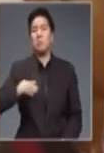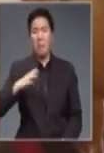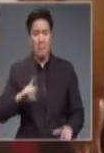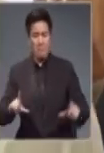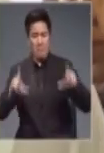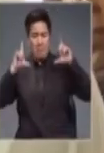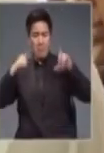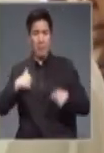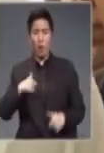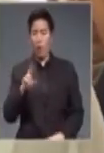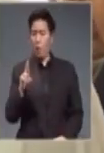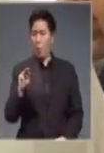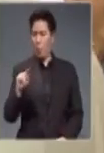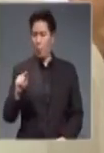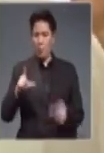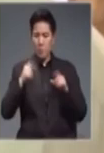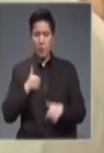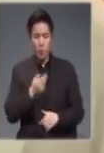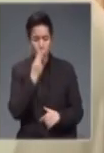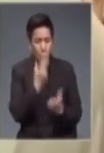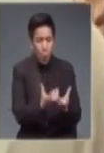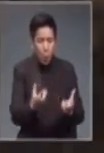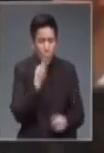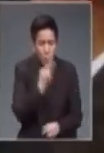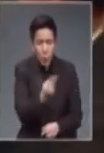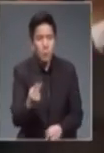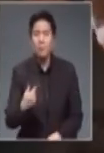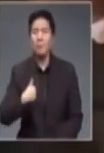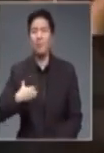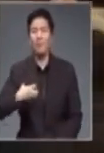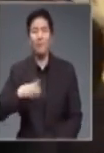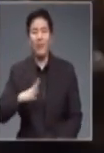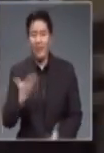ต่อไปด้วยหัวใจทวิน